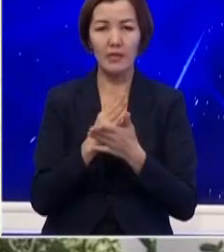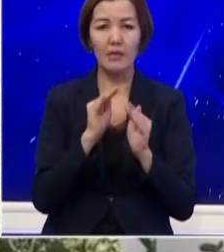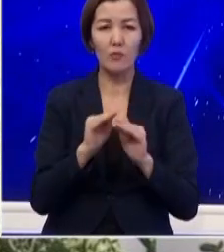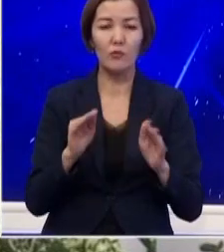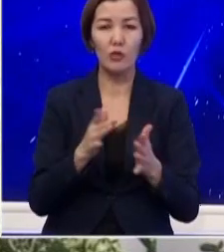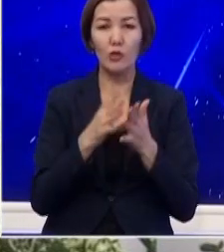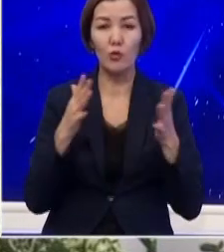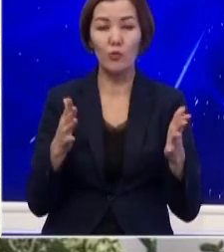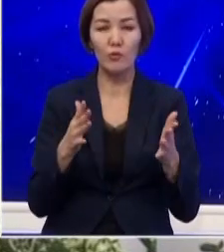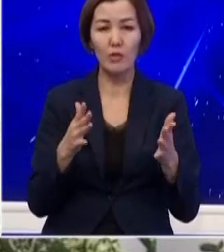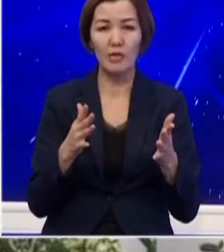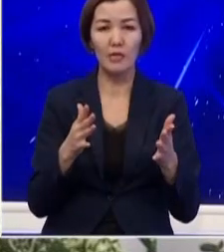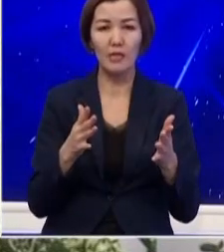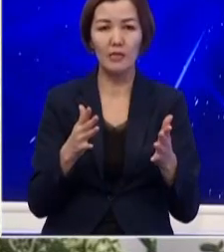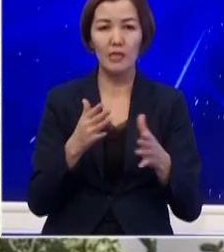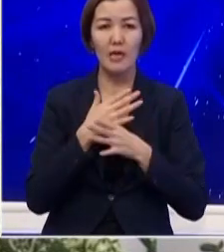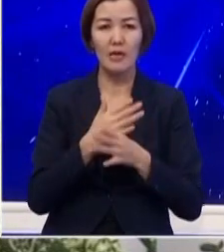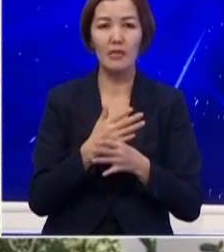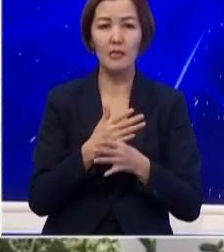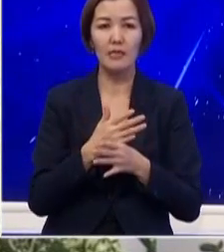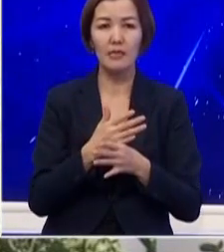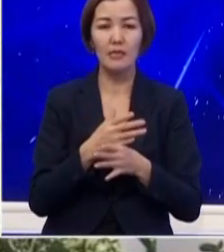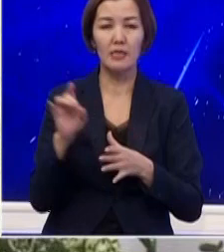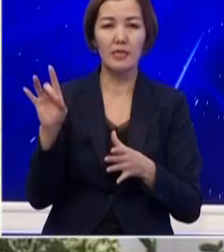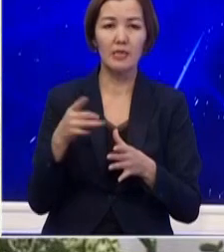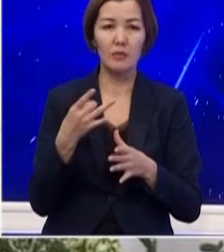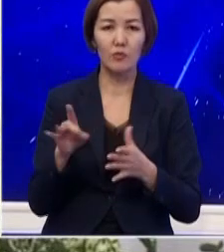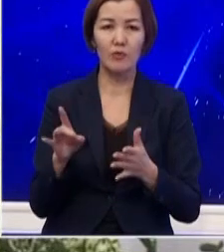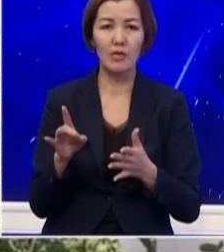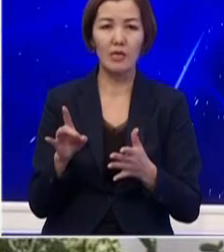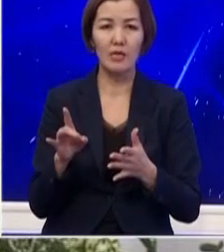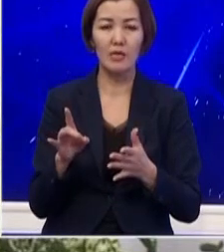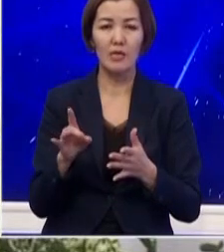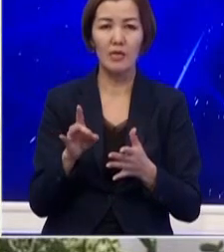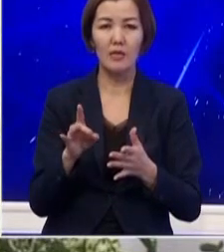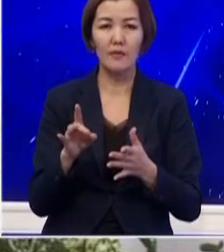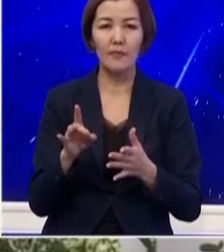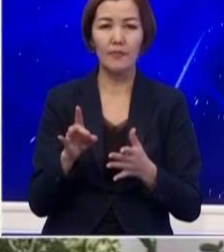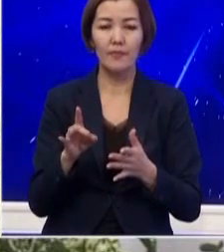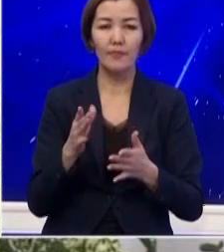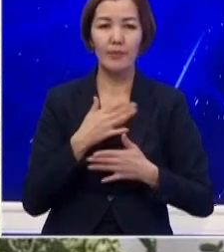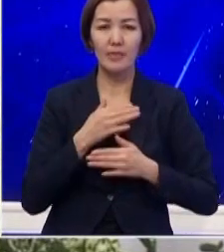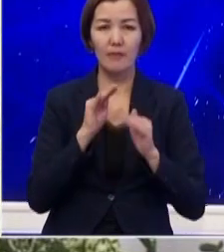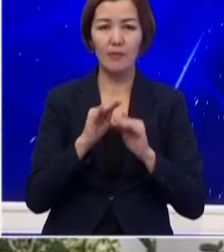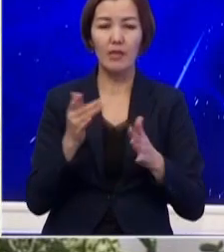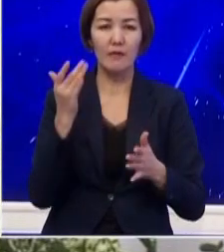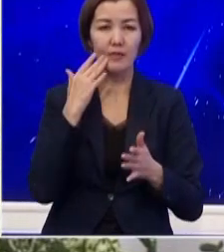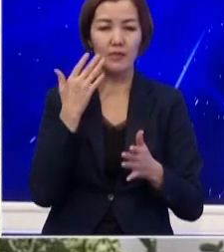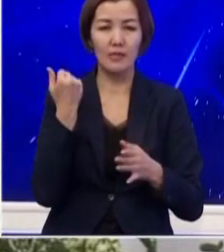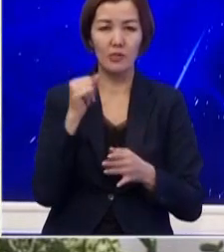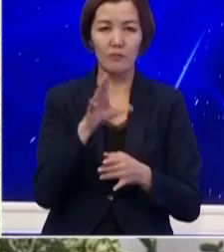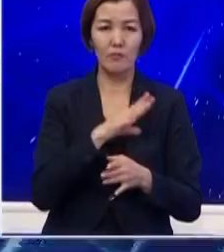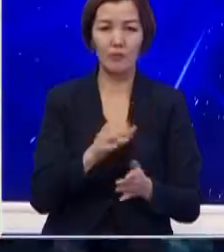оқушылардың көбейіп жатқаны осының арқасында республикалық кезеңде біздің оқушыларымыз әрдайым орын алып